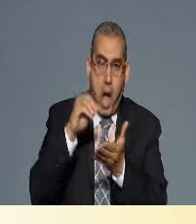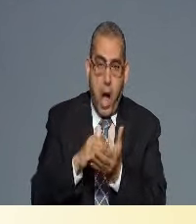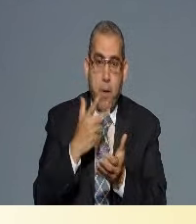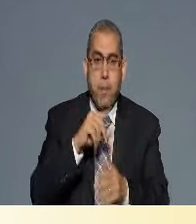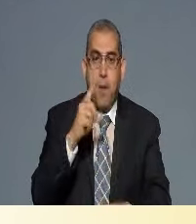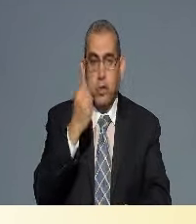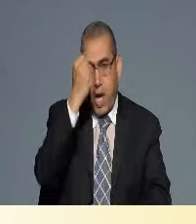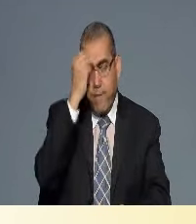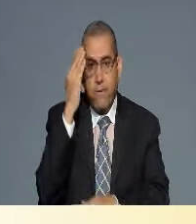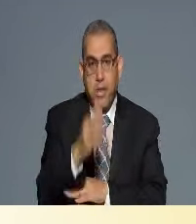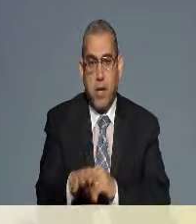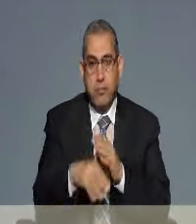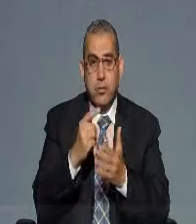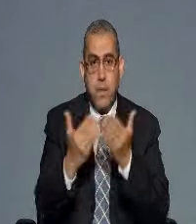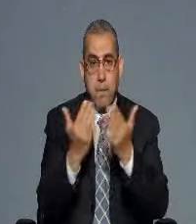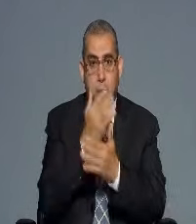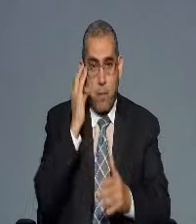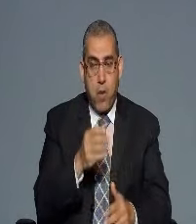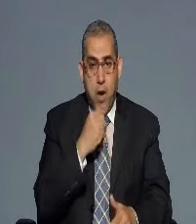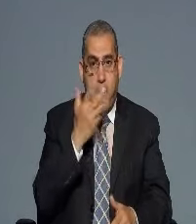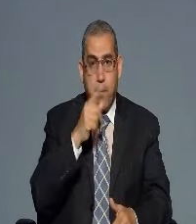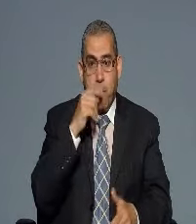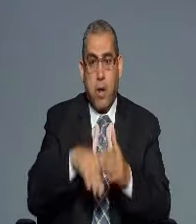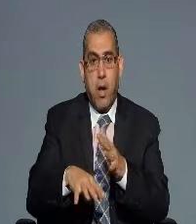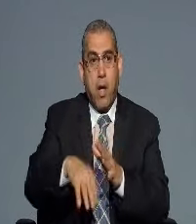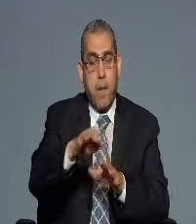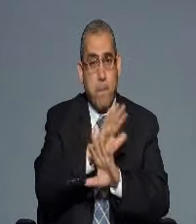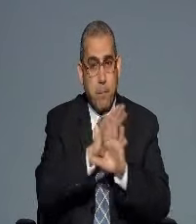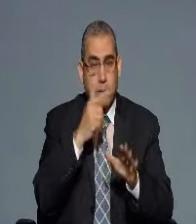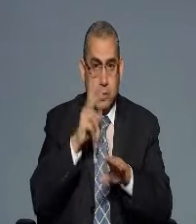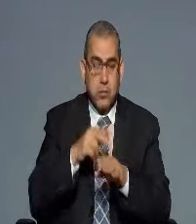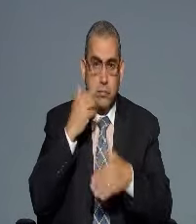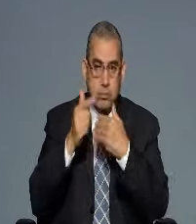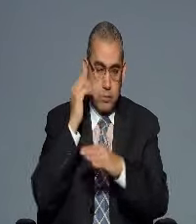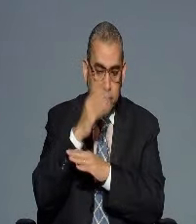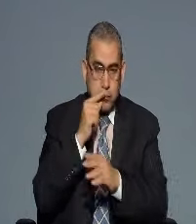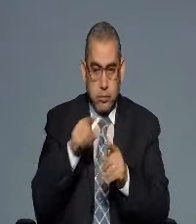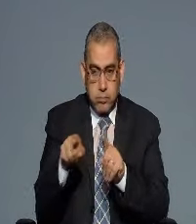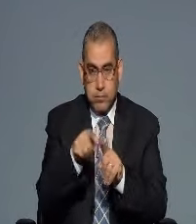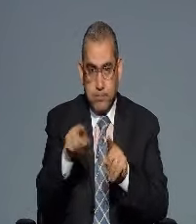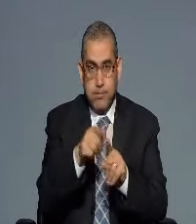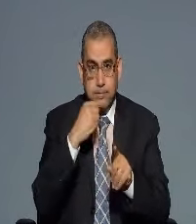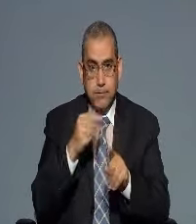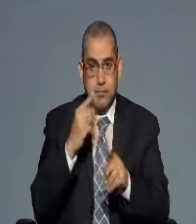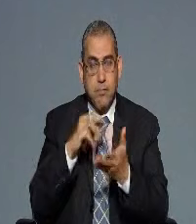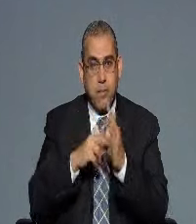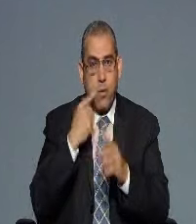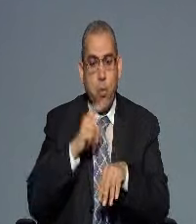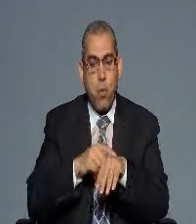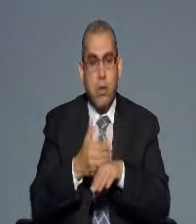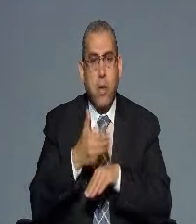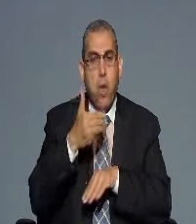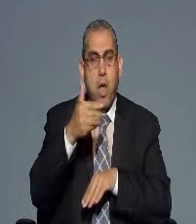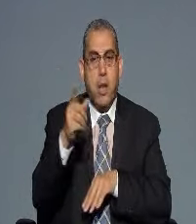15,000 فدان بدلا من ان يكونوا ابار استكشافية فقط والدراسات يعني تاخد وقت طويل.